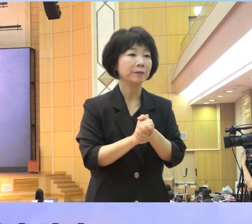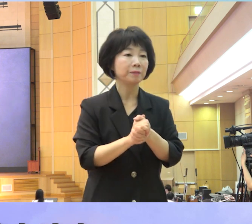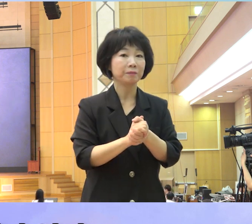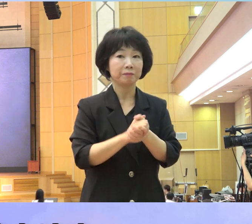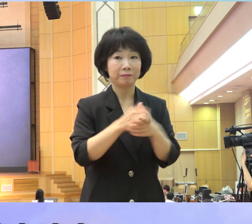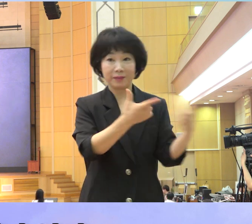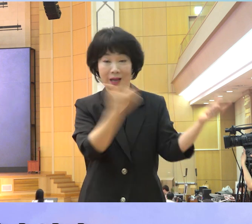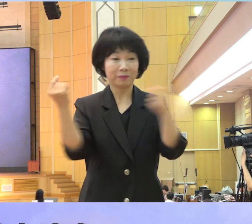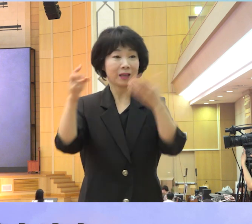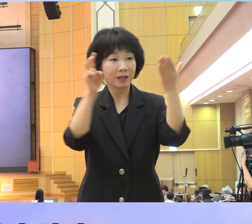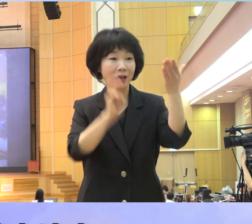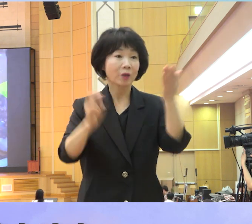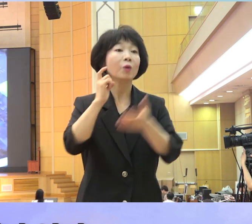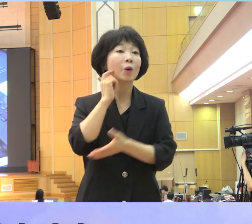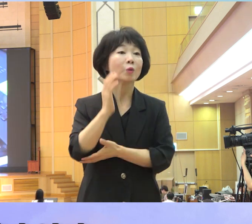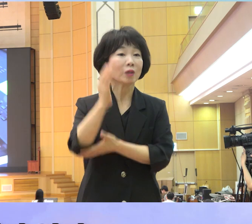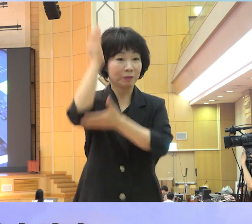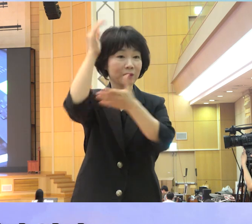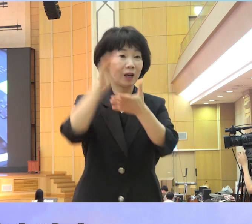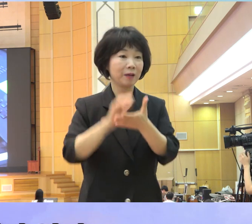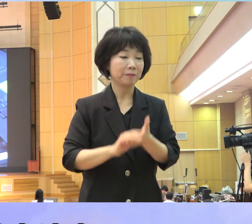아멘.